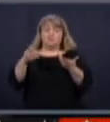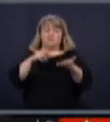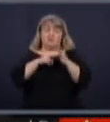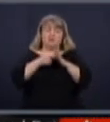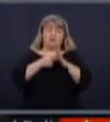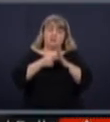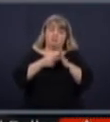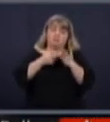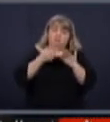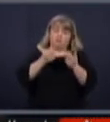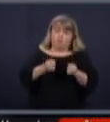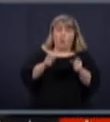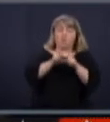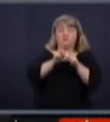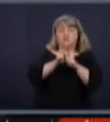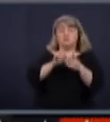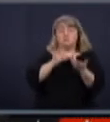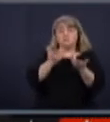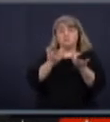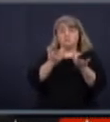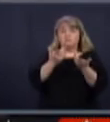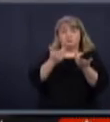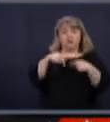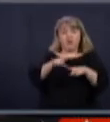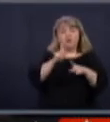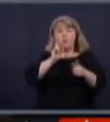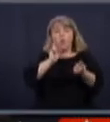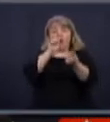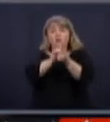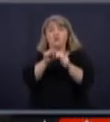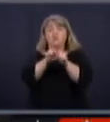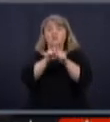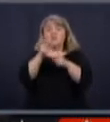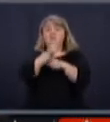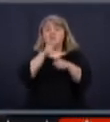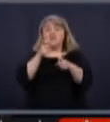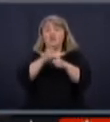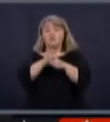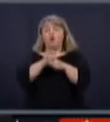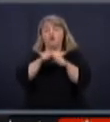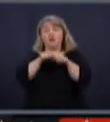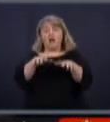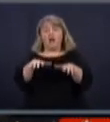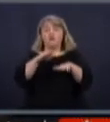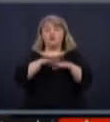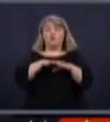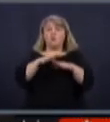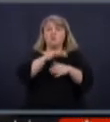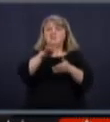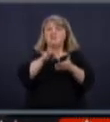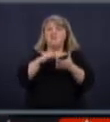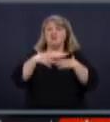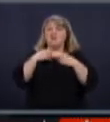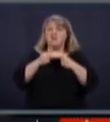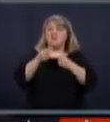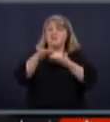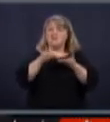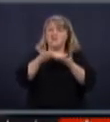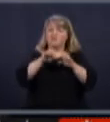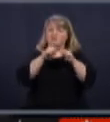rencontrer les PDG des centres intégrés universitaires de santé et services sociaux